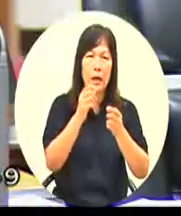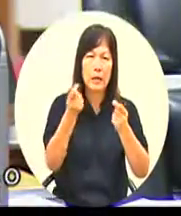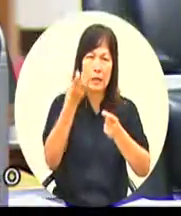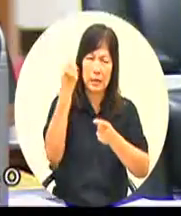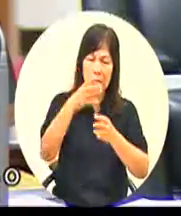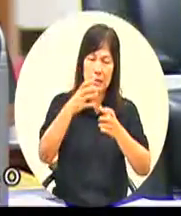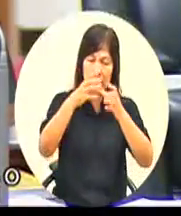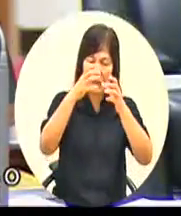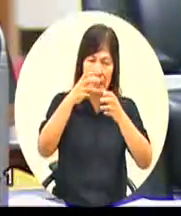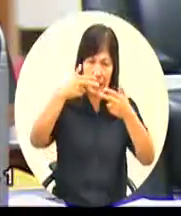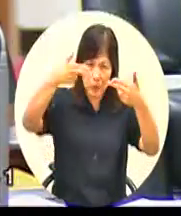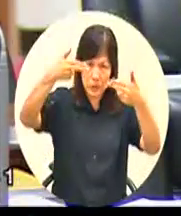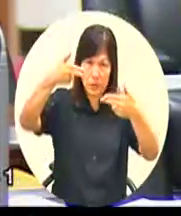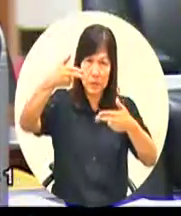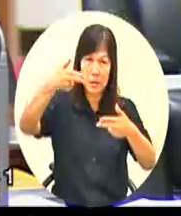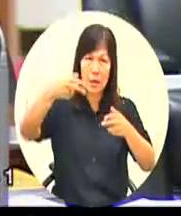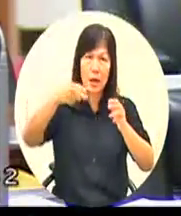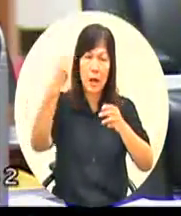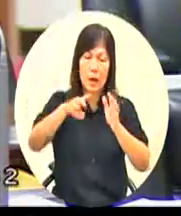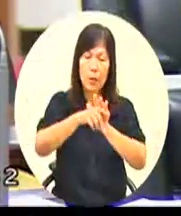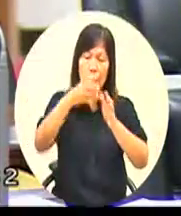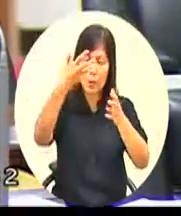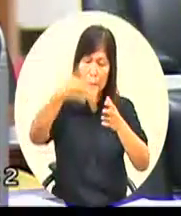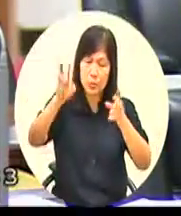的监视器，还有这个水电，